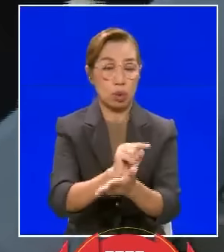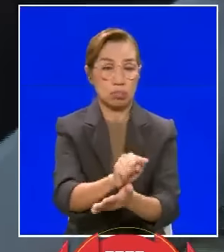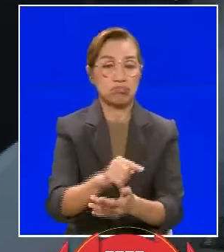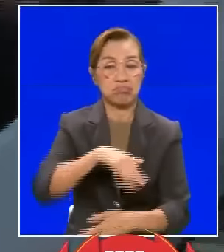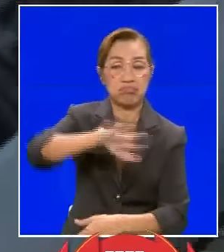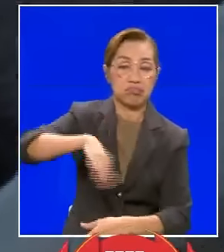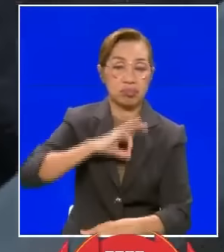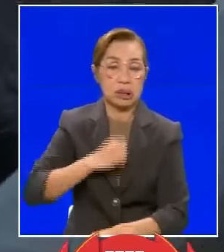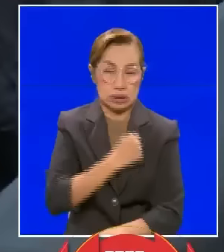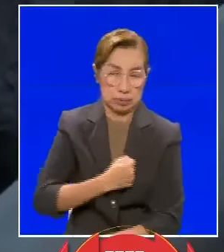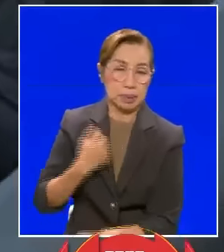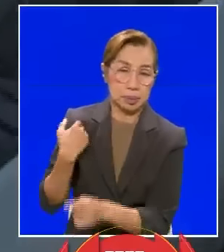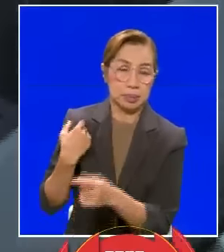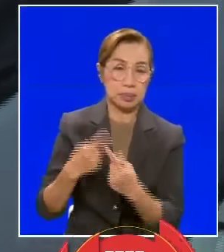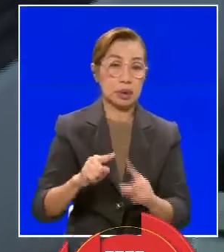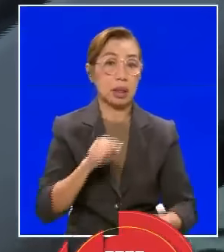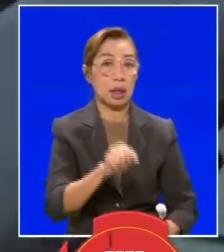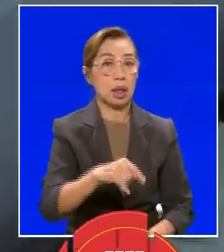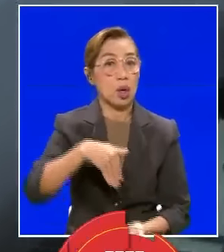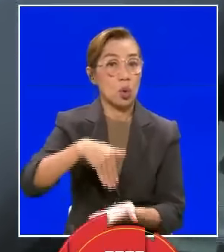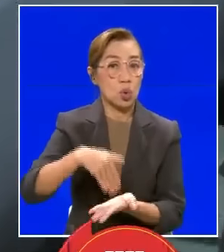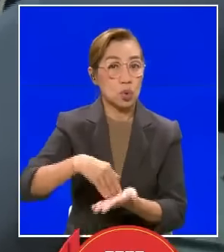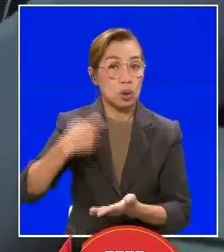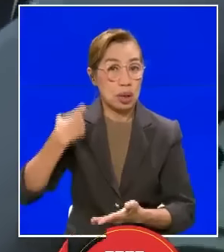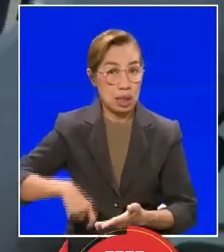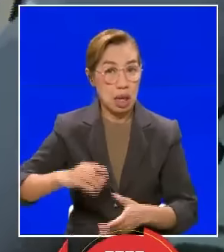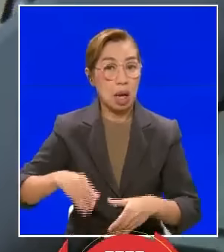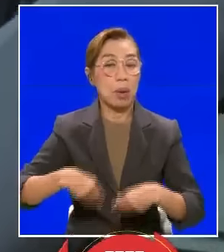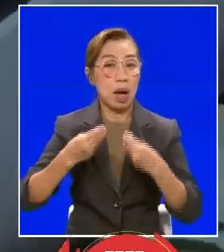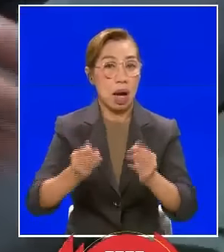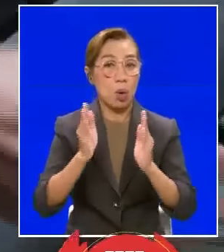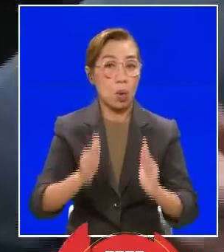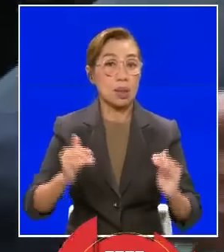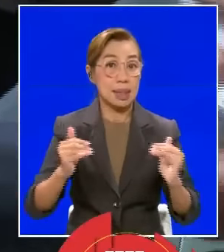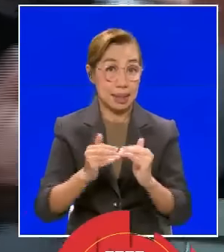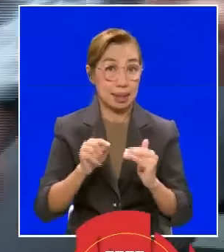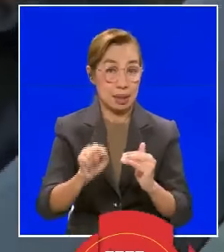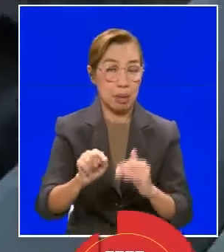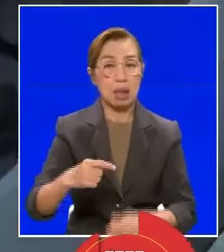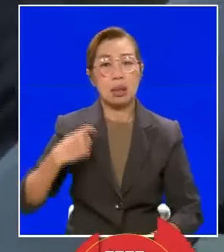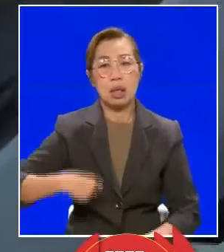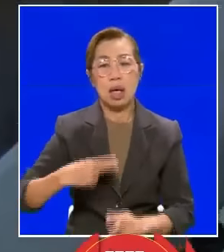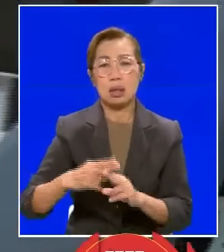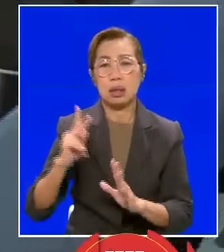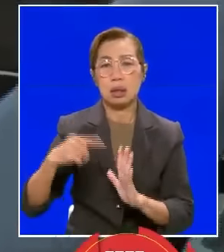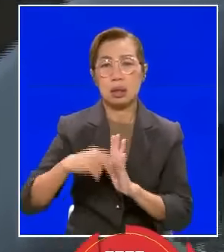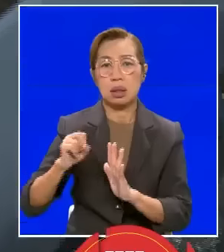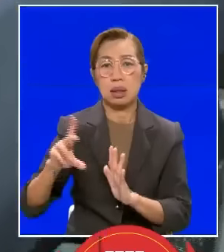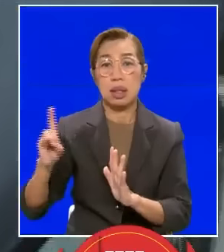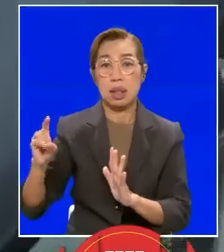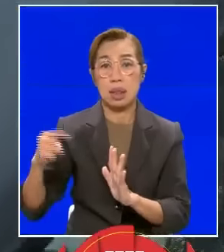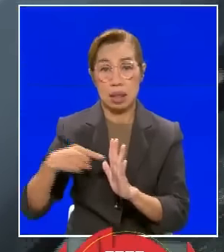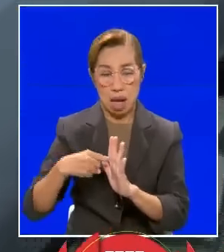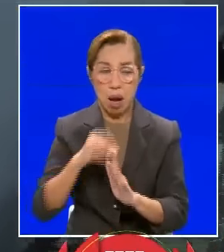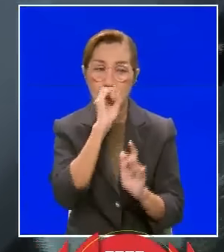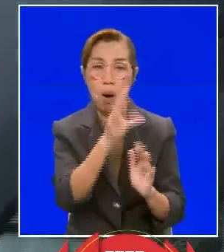สูตรศพนั้นทางทนายความประจำศูนย์ทนายความเพื่อสิทธิมนุษยชนทนายกฤษดางนุจจรัตน์เนี่ยนะคะก็บอกว่าเดี๋ยวจะมีการเ